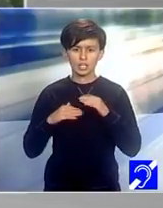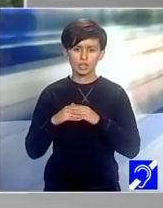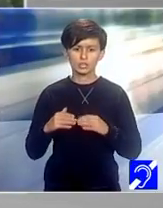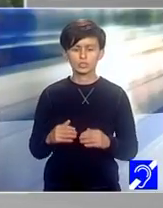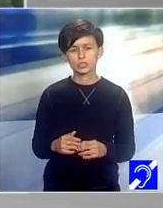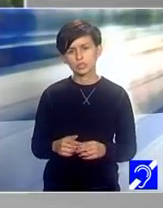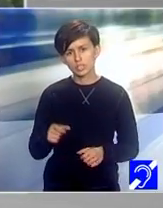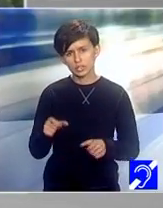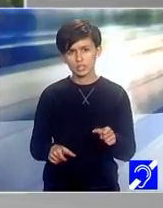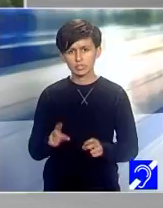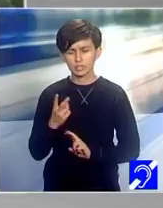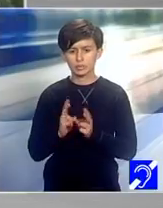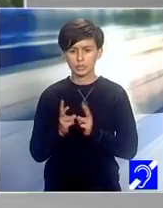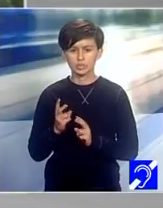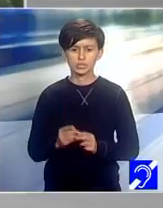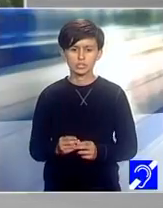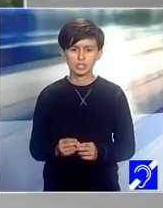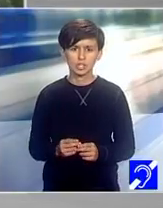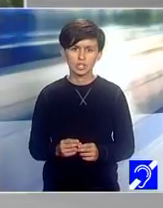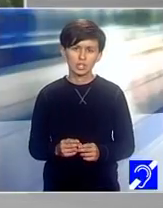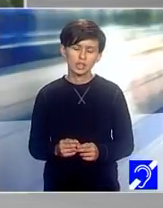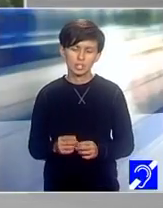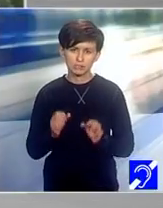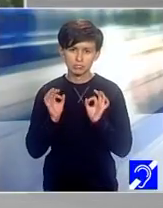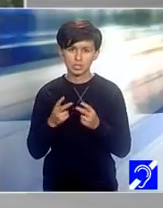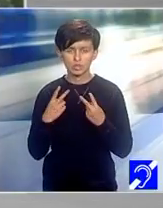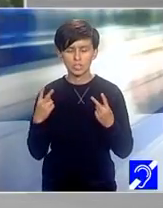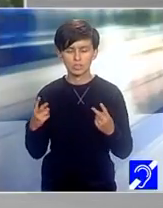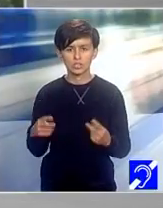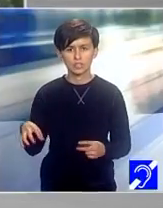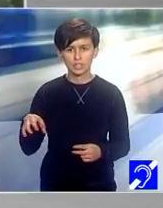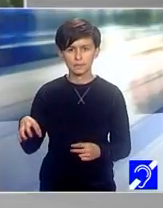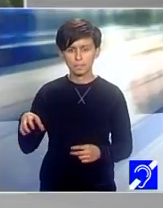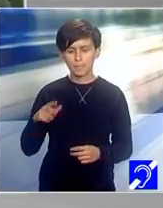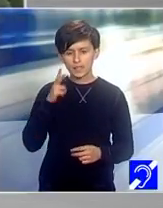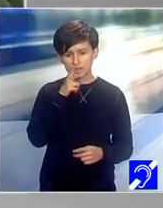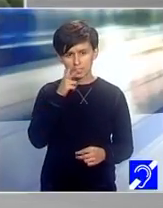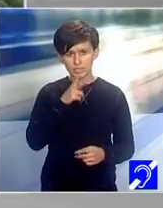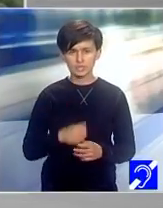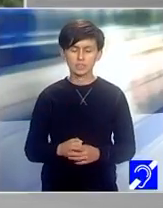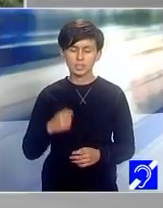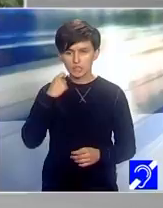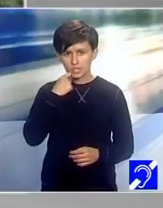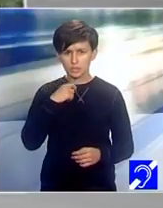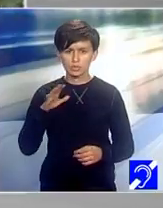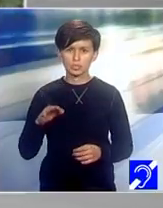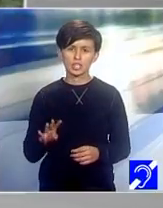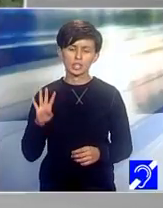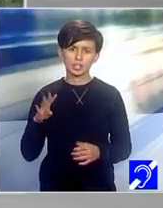nivezi, de a tăia fiecare metru de spațiu verde care îl mai avem, deși orașul are aproape 4.000 de hectare de teren de